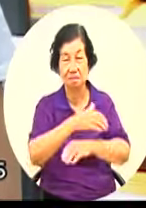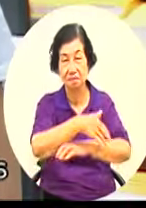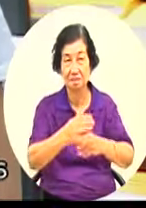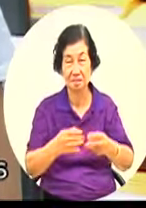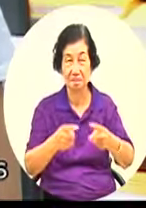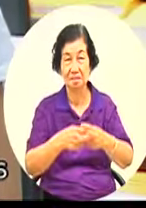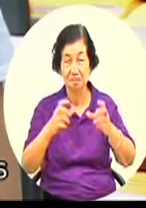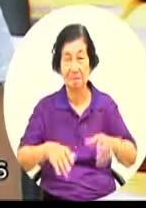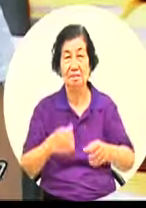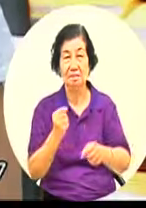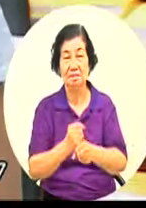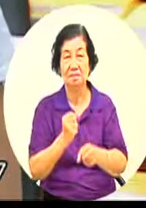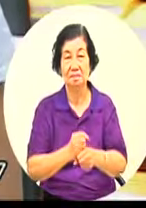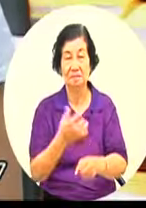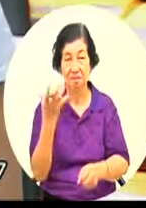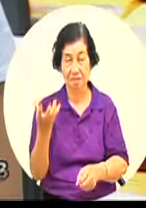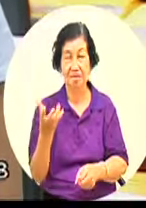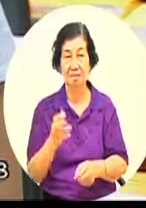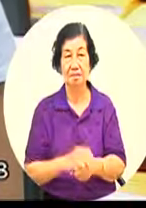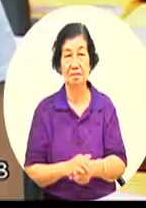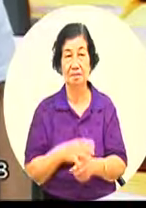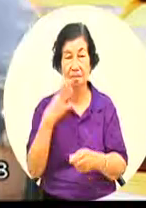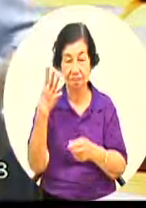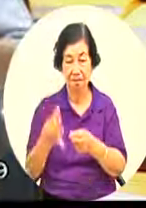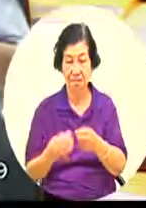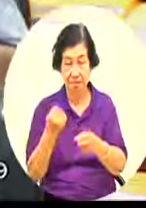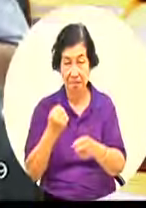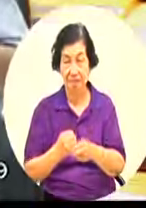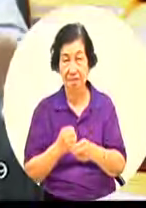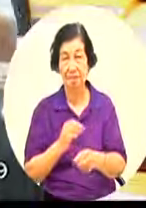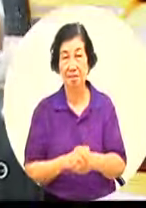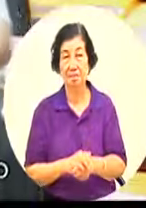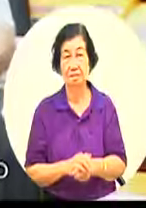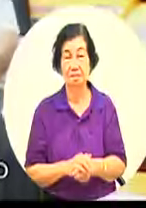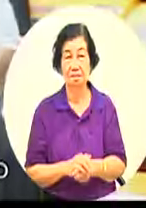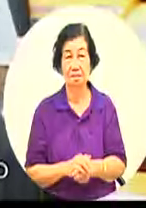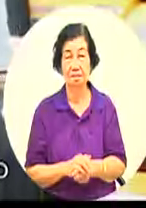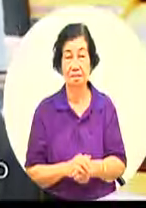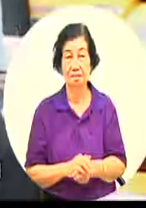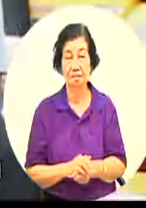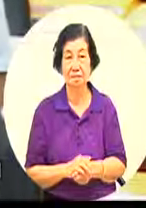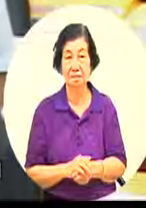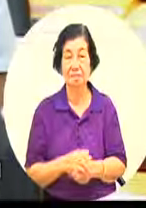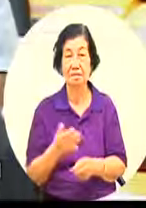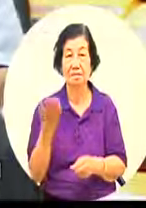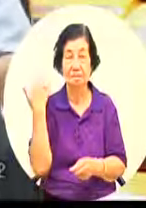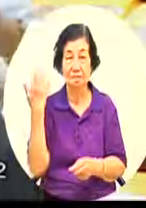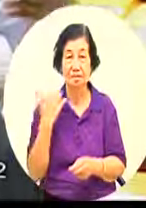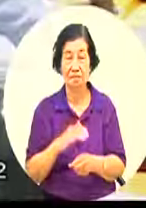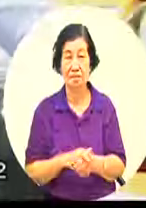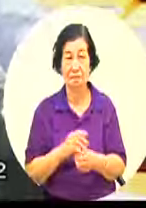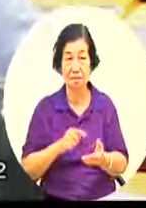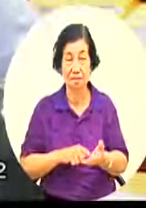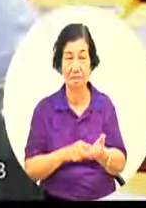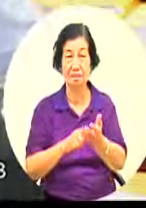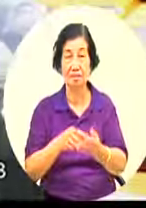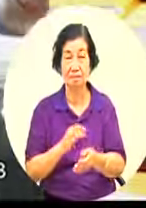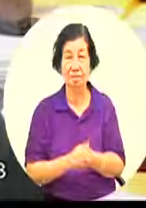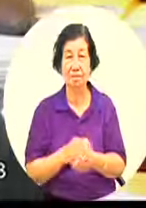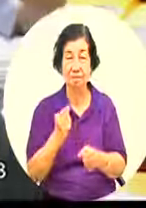为在这几年当中，你可以除非像我曾经争取在某些地方这刮以后